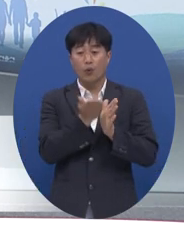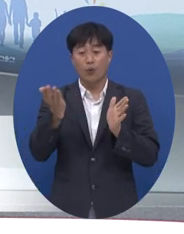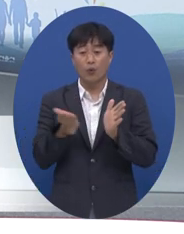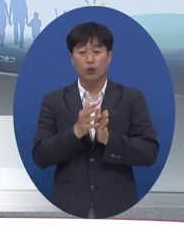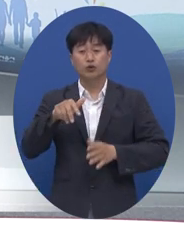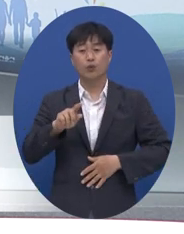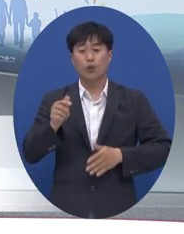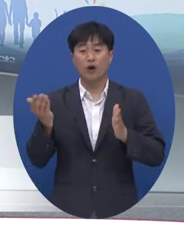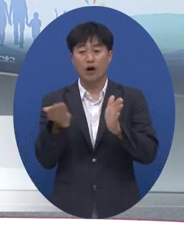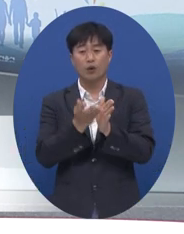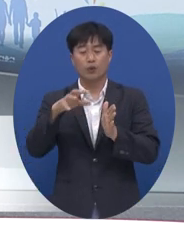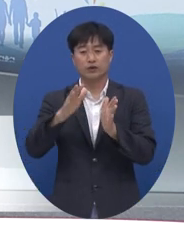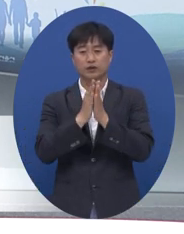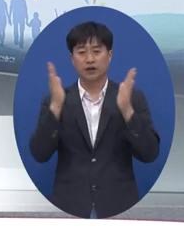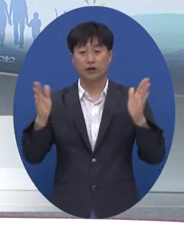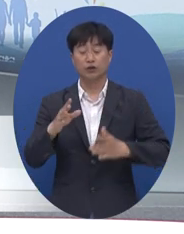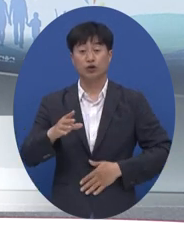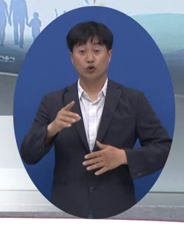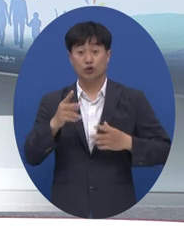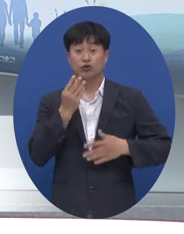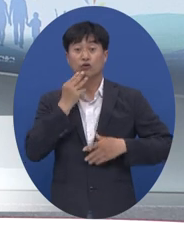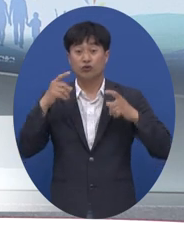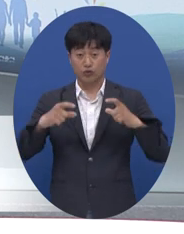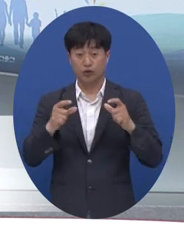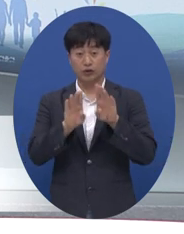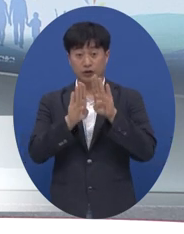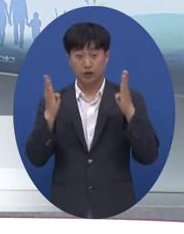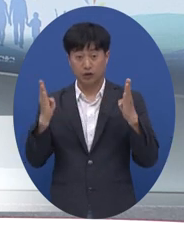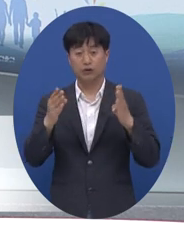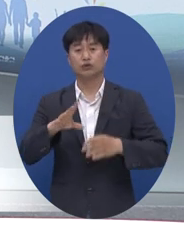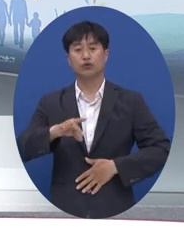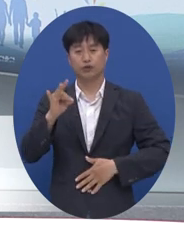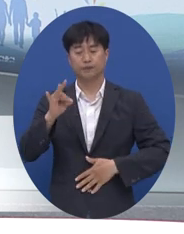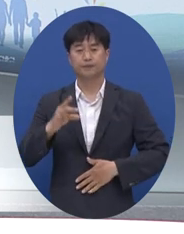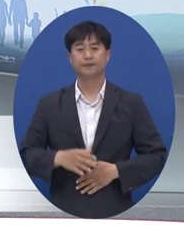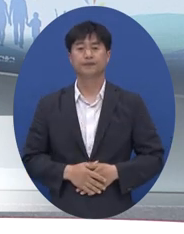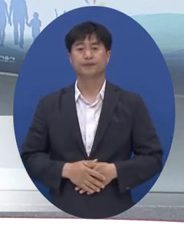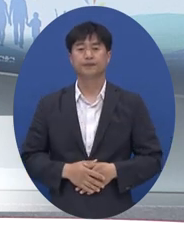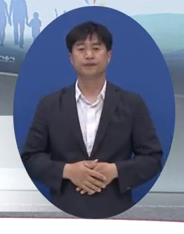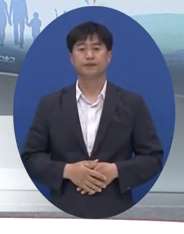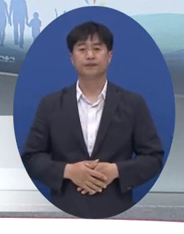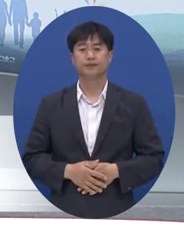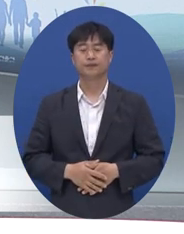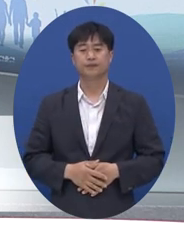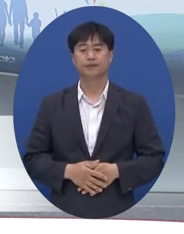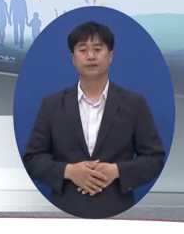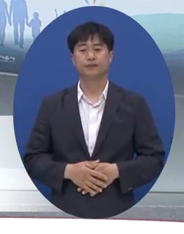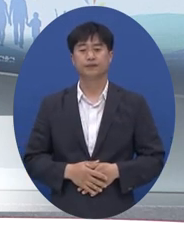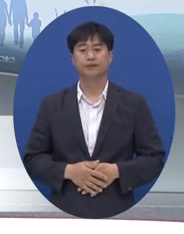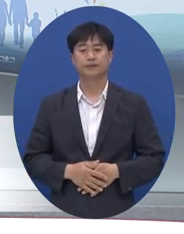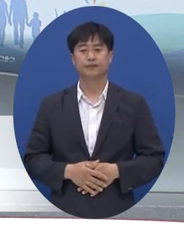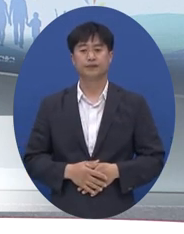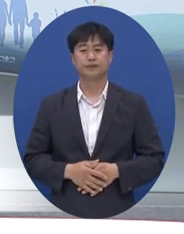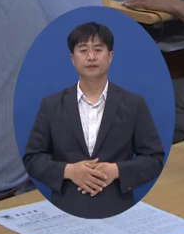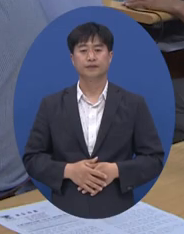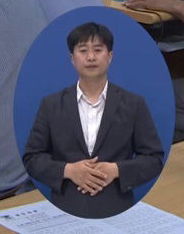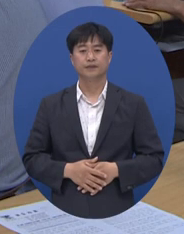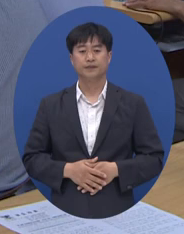입니다 첫 해외 프로스트 권에서 열리는 건 이번이 처음인데요 자세한 소식 1 선지 기자가 전해드립니다